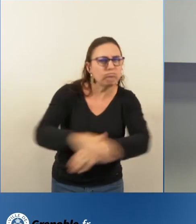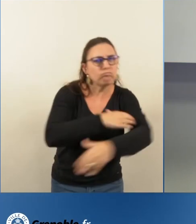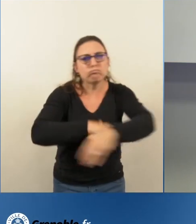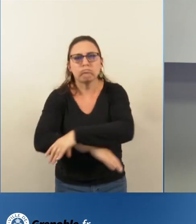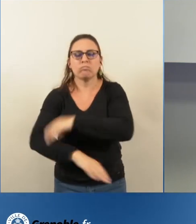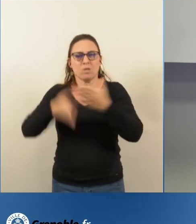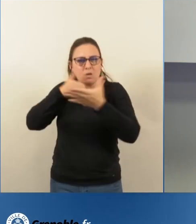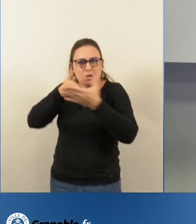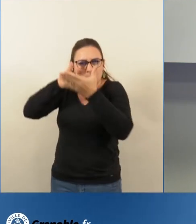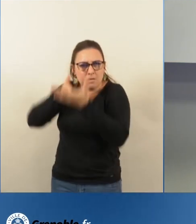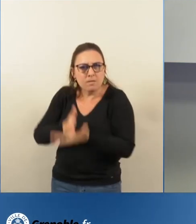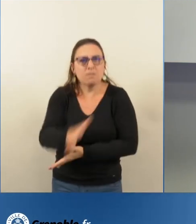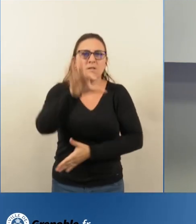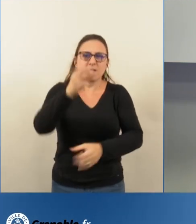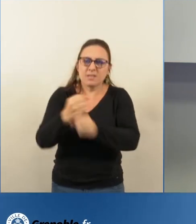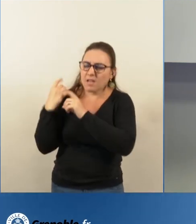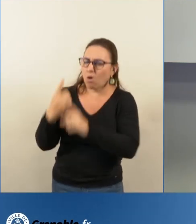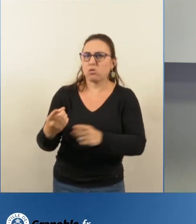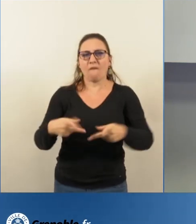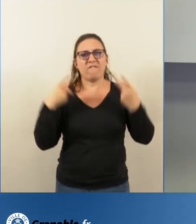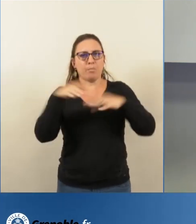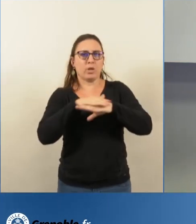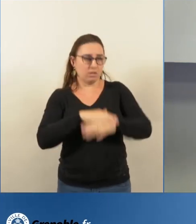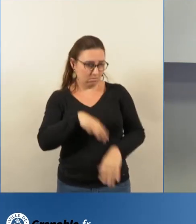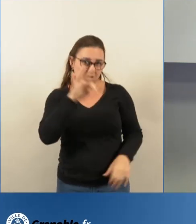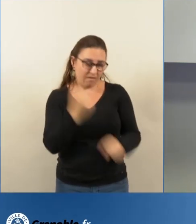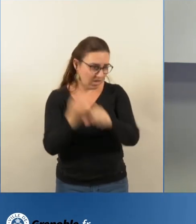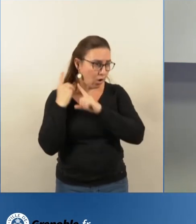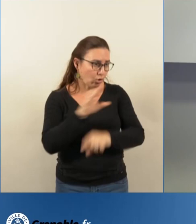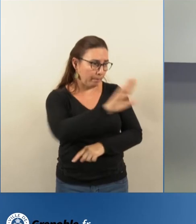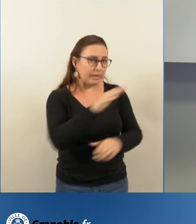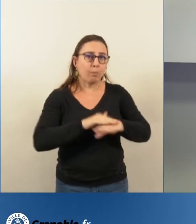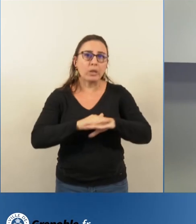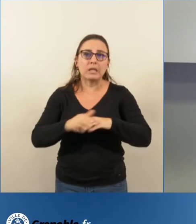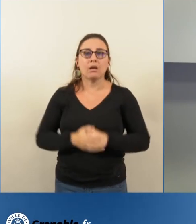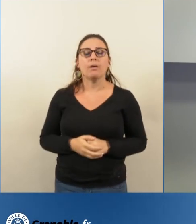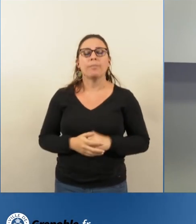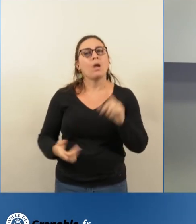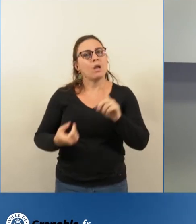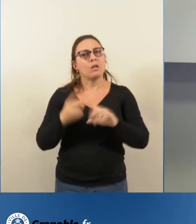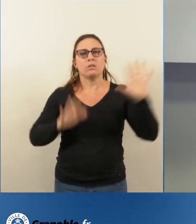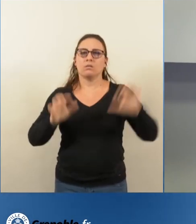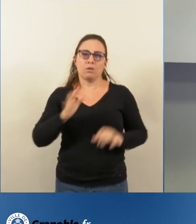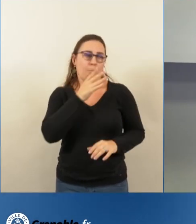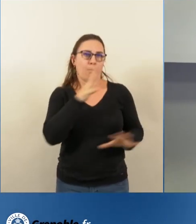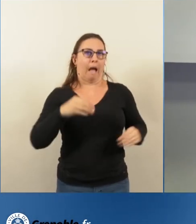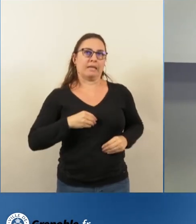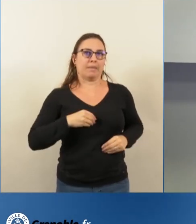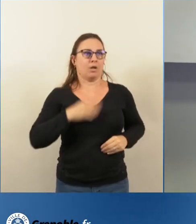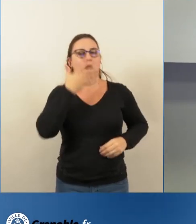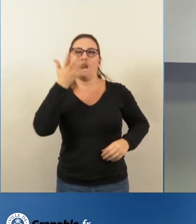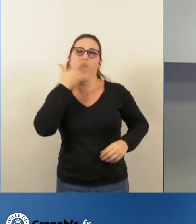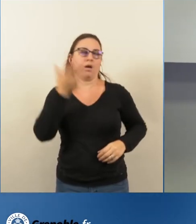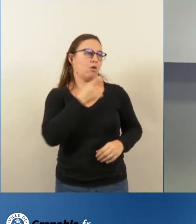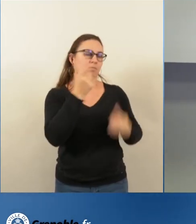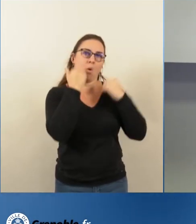la résilience après 50 ans de vie politique parce que ça fait 50 ans que la politique mais je pense que c'est important on ne peut pas vous laisser il y a de l'indécence